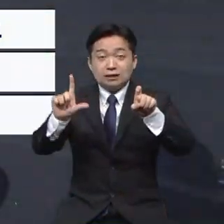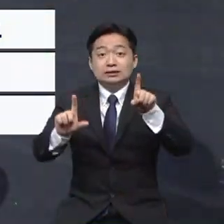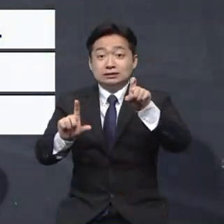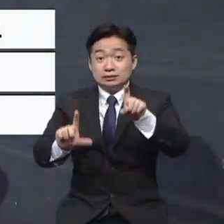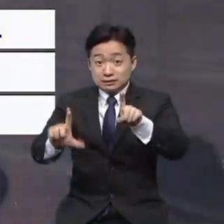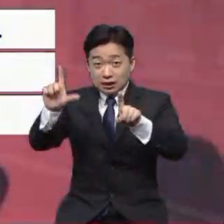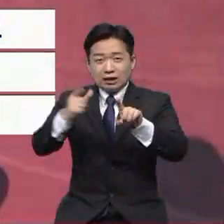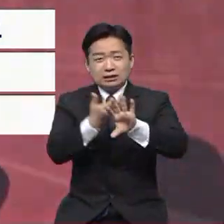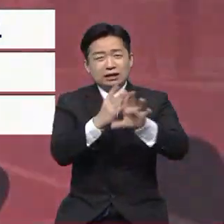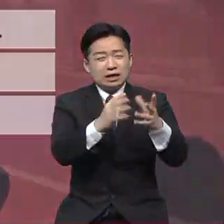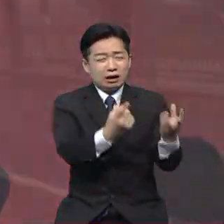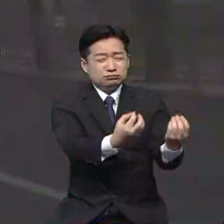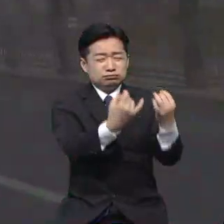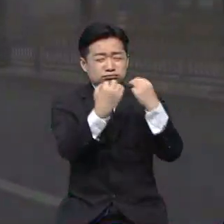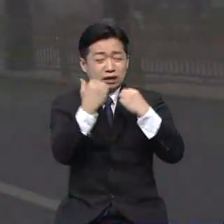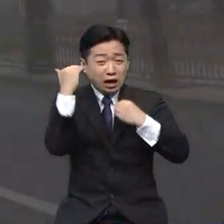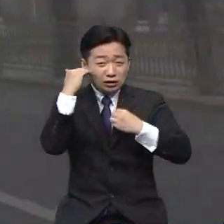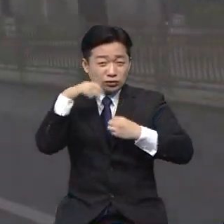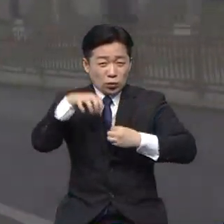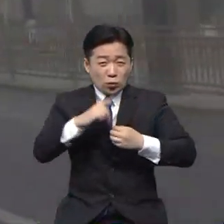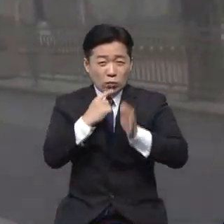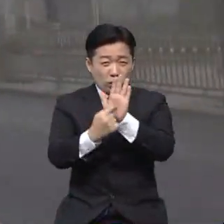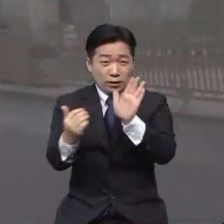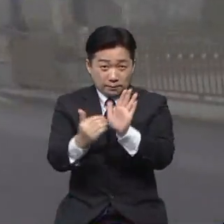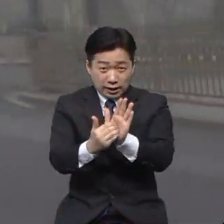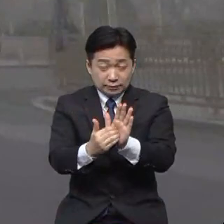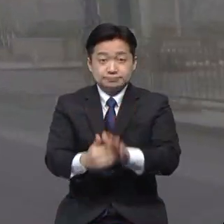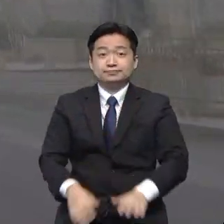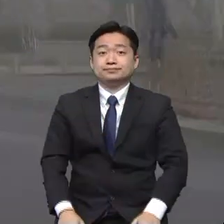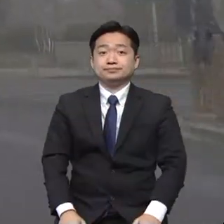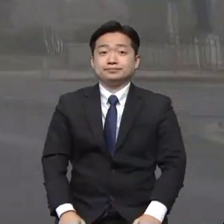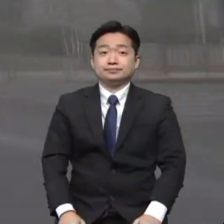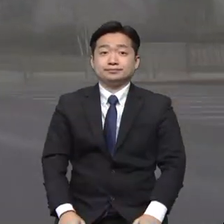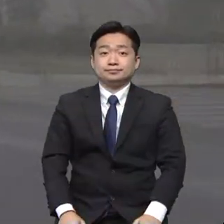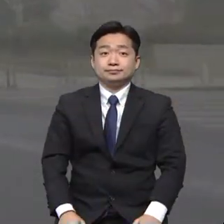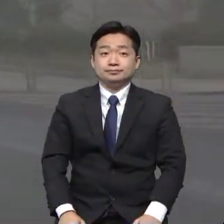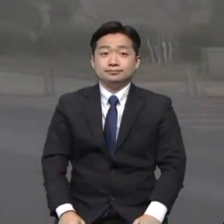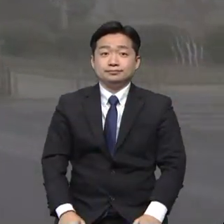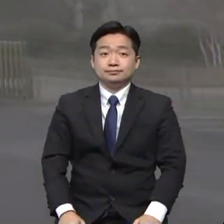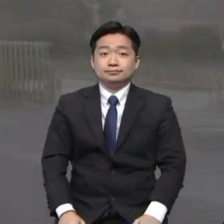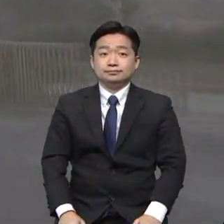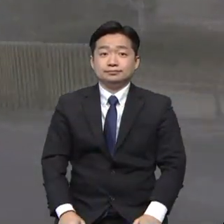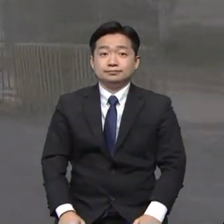국외 미세먼지가 국내로 유입됐다고 밝혔습니다. 베이징에서 SBS 김지성입니다.